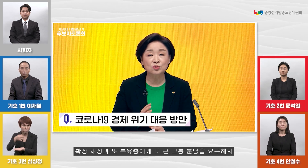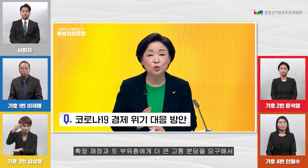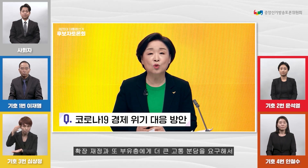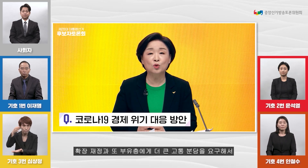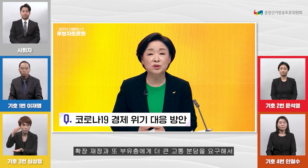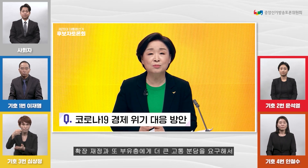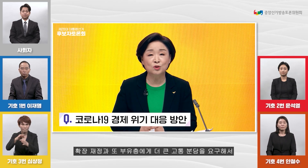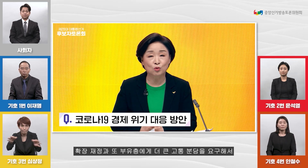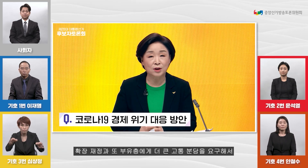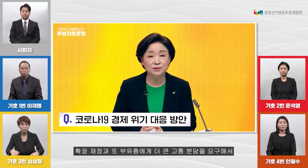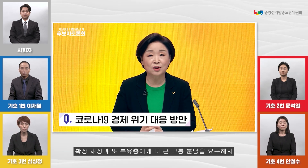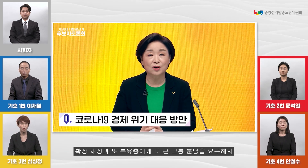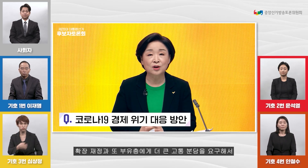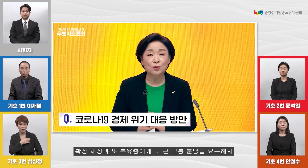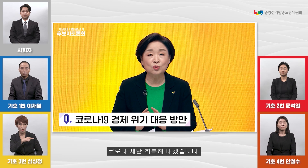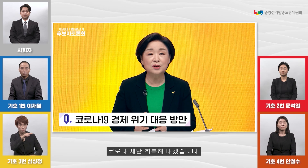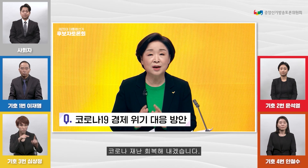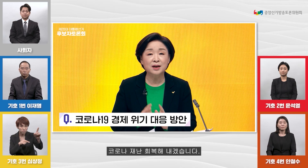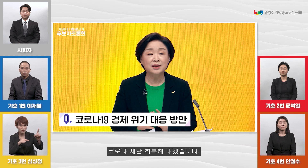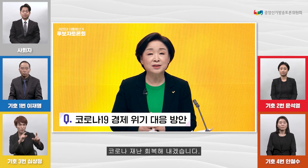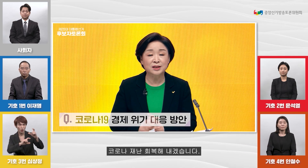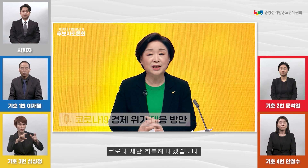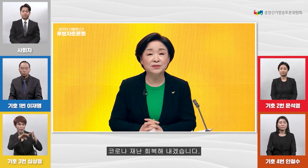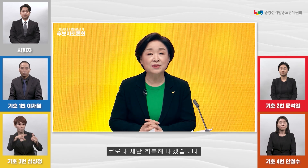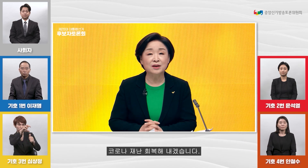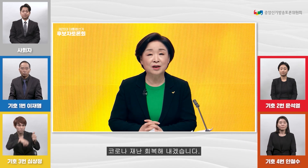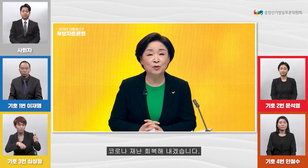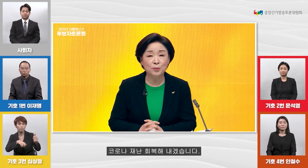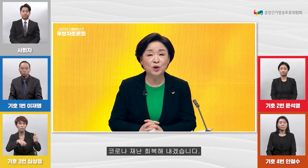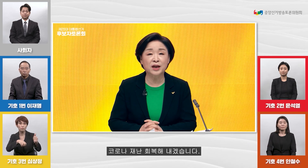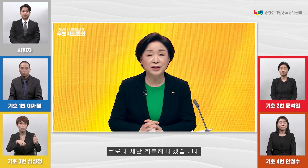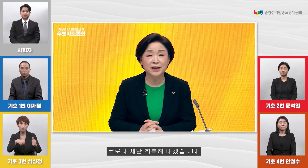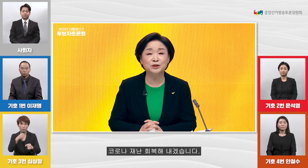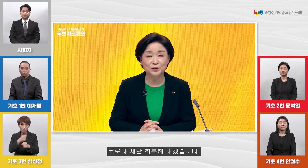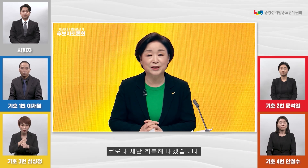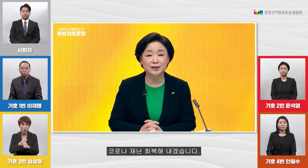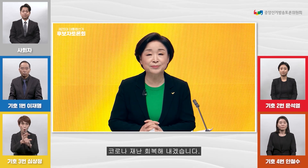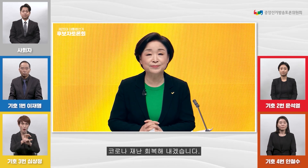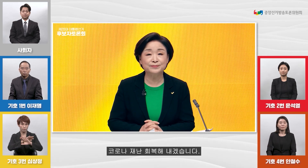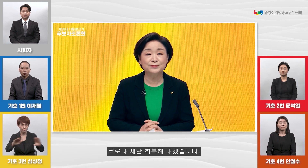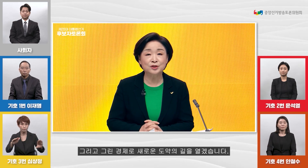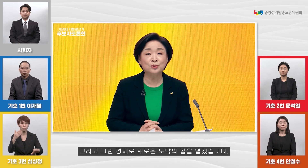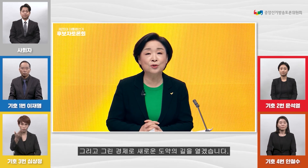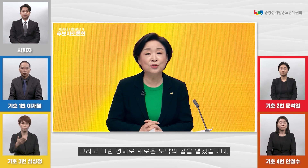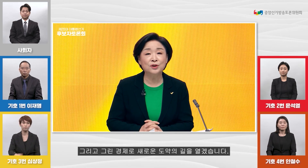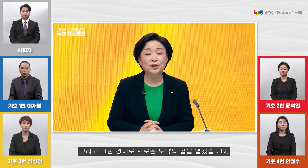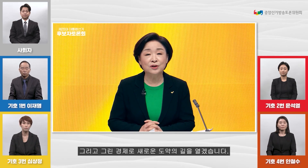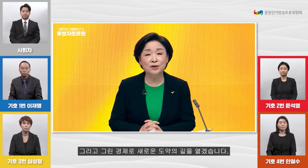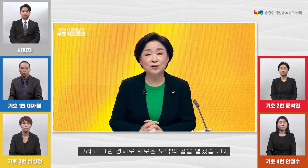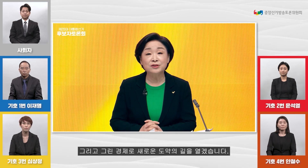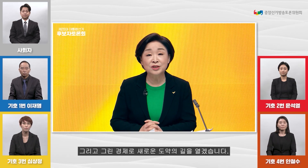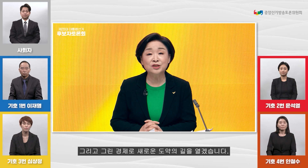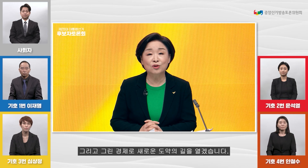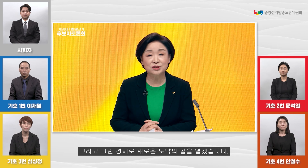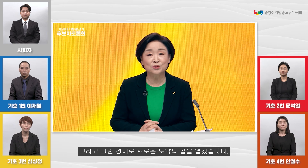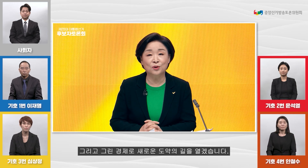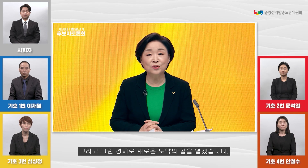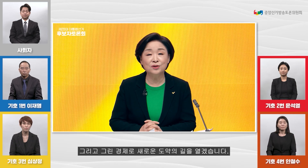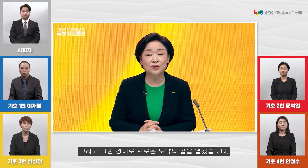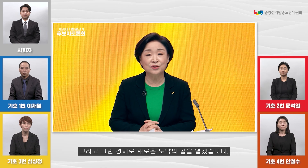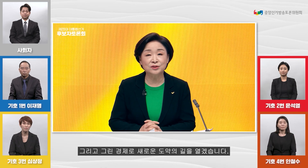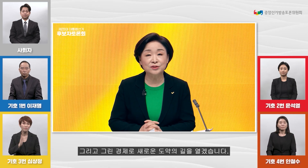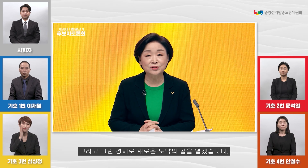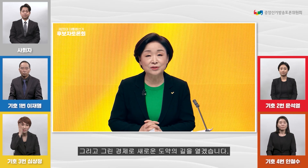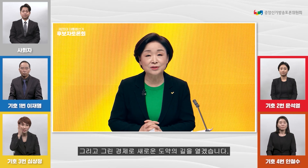더 큰 고통분담을 요구해서 코로나 재난 회복해 내겠습니다. 그리고 그린